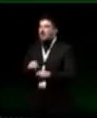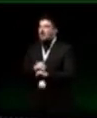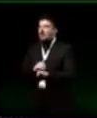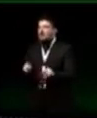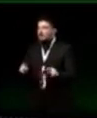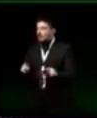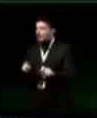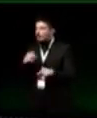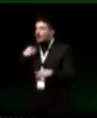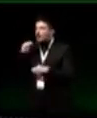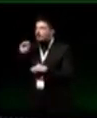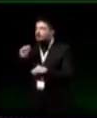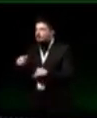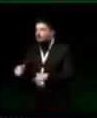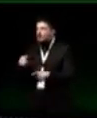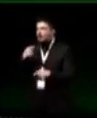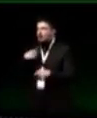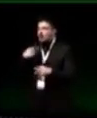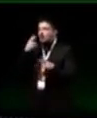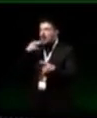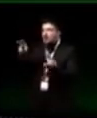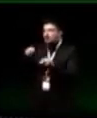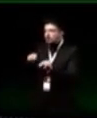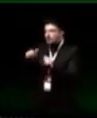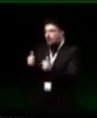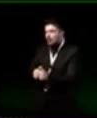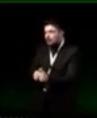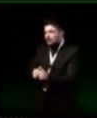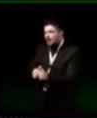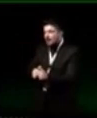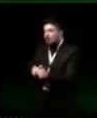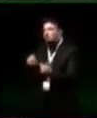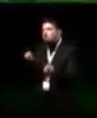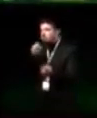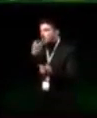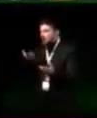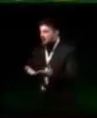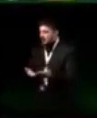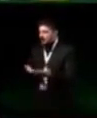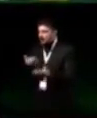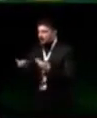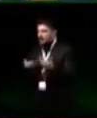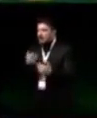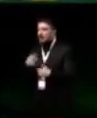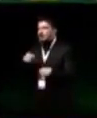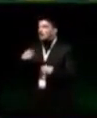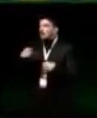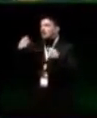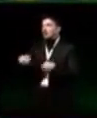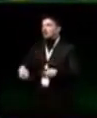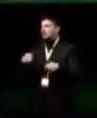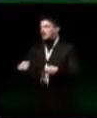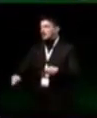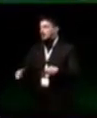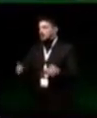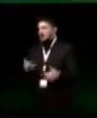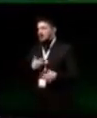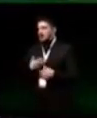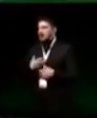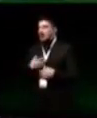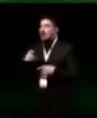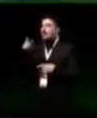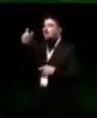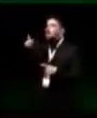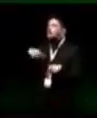vediamo che quella riforma aveva in sé qualcosa di buono. Rimane però da fare una grande scommessa. Possibile che noi siamo il paese